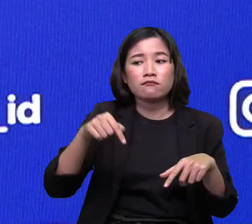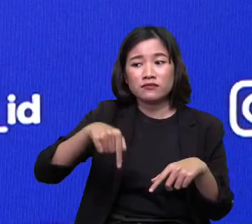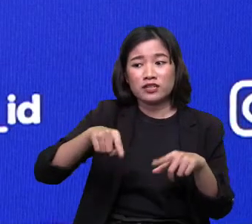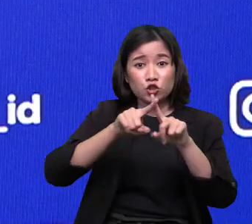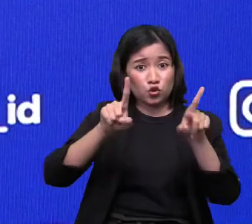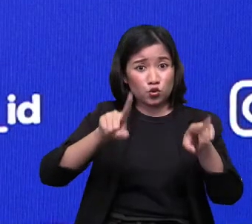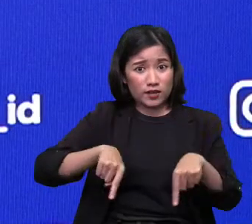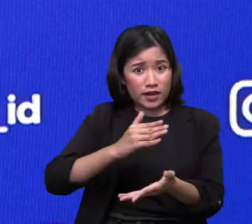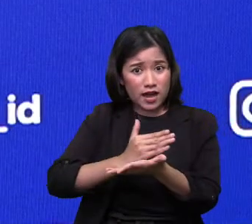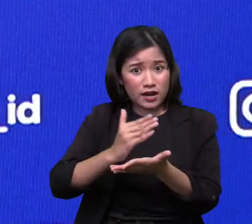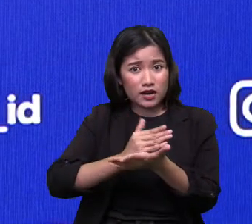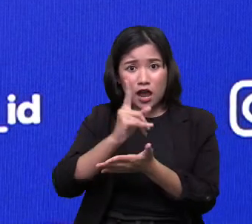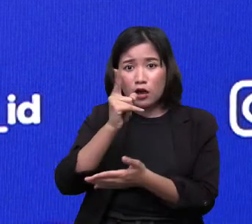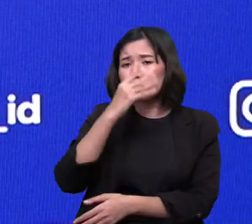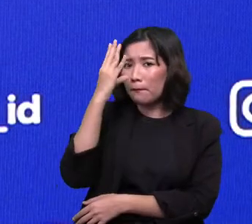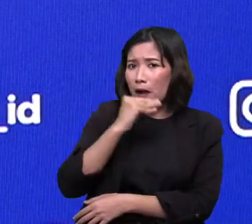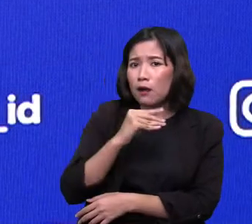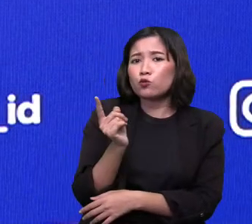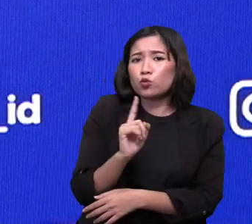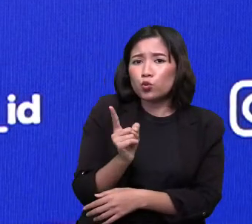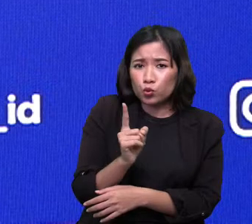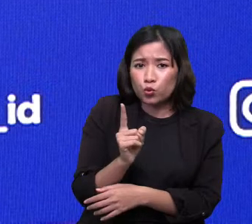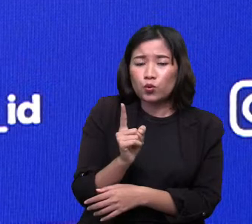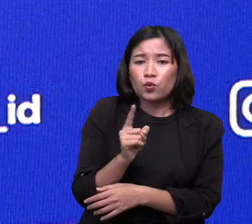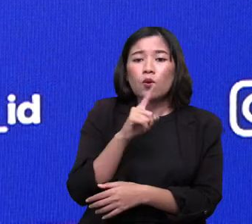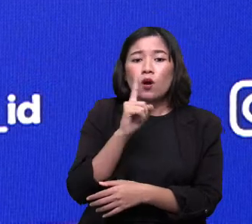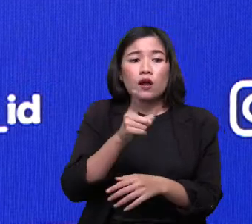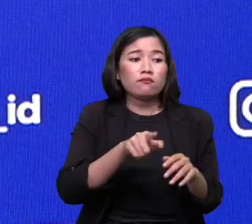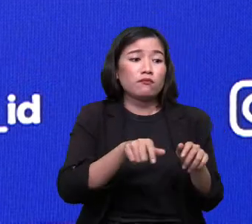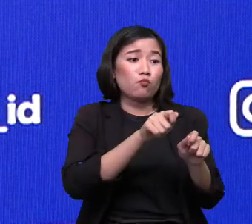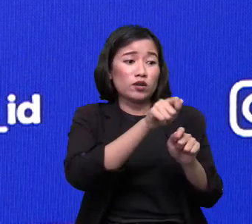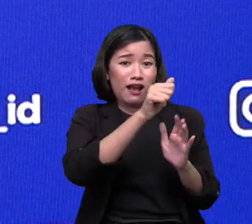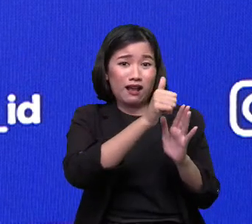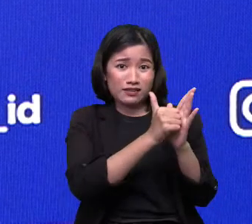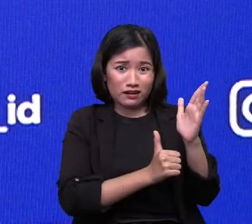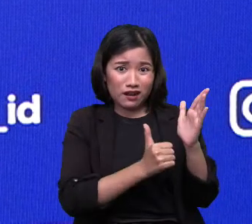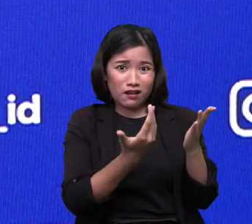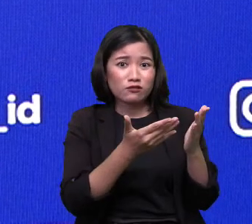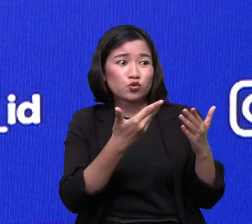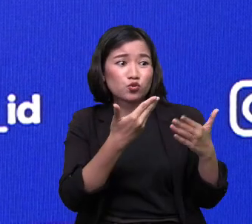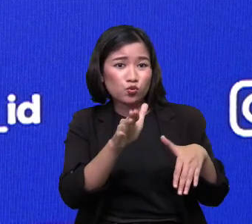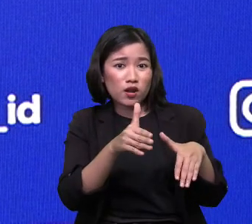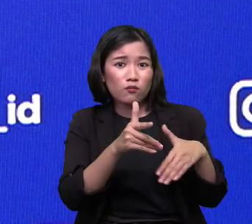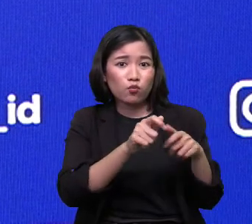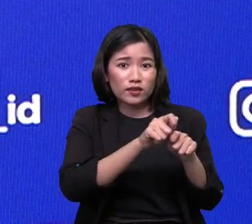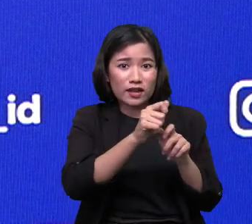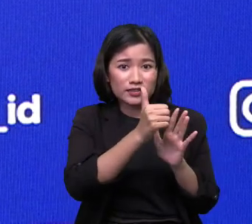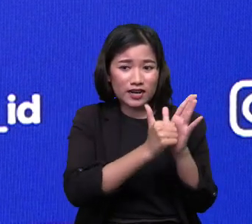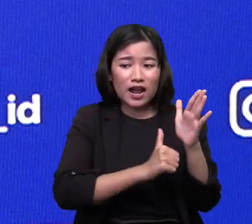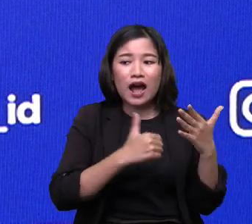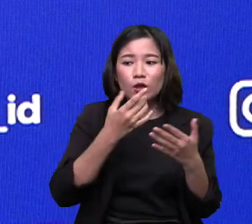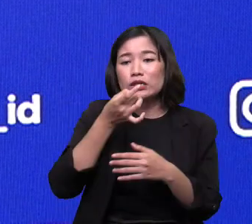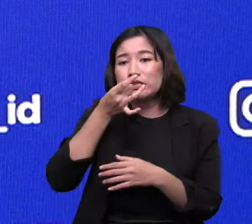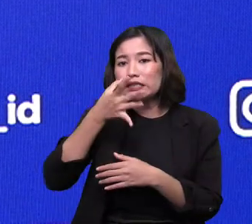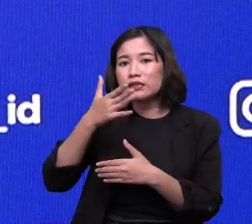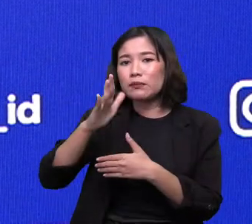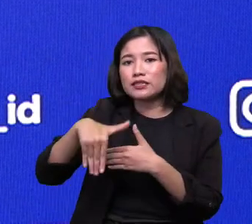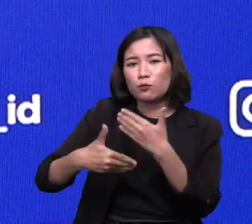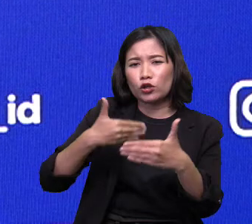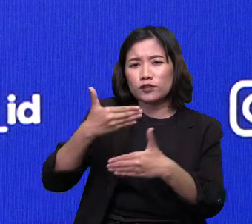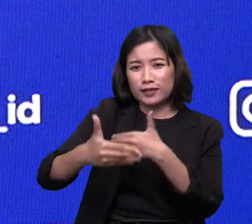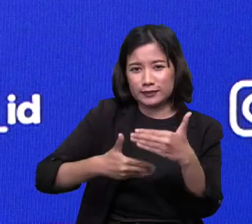dipahami dengan baik oleh penyelenggara acara baik yang sudah maupun akan mengajukan perizinan ke pihak terkait penyesuaian